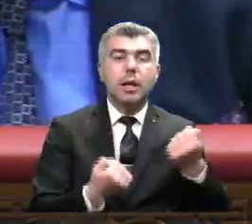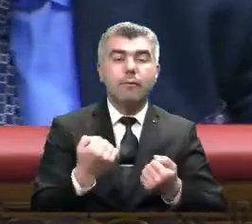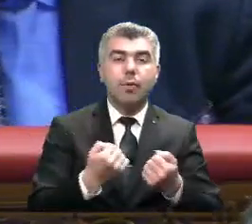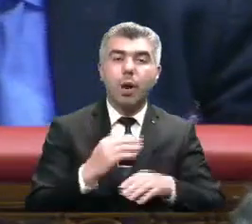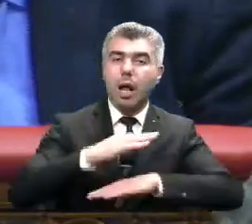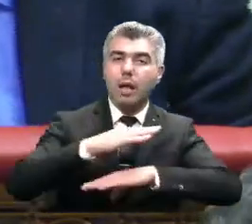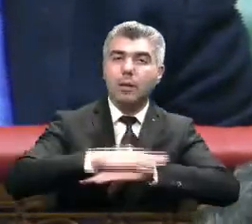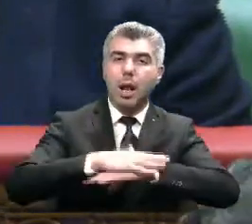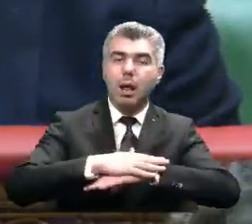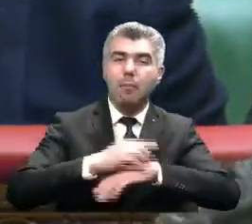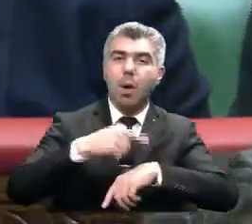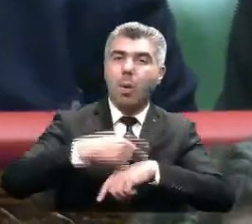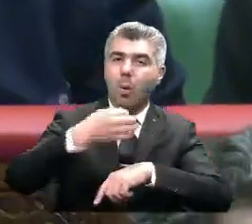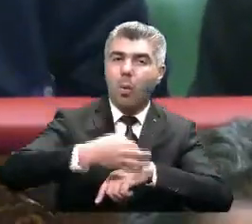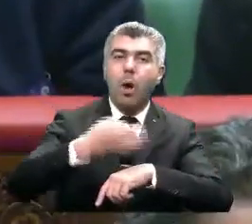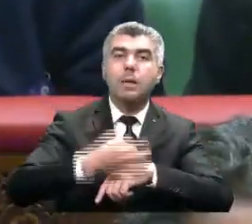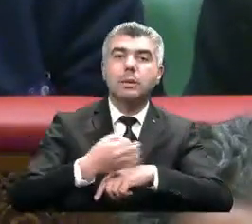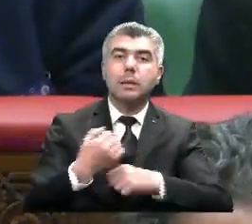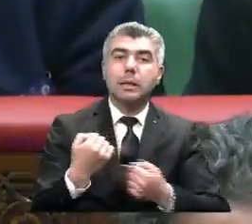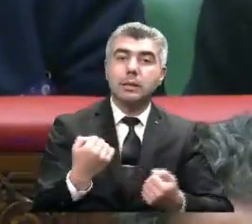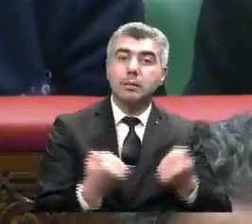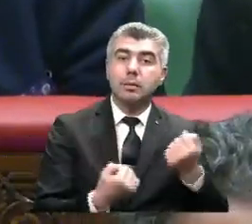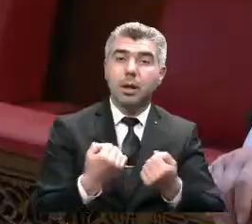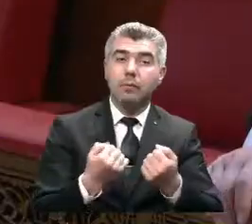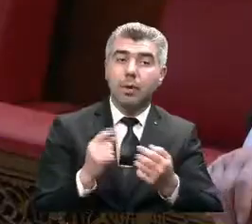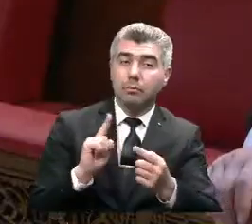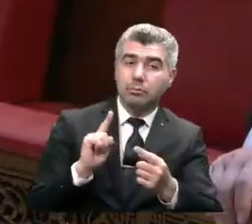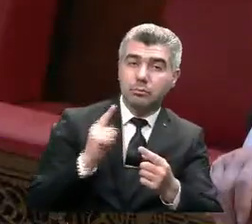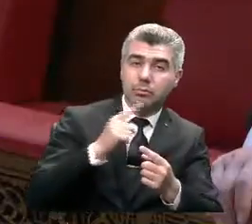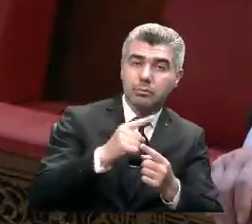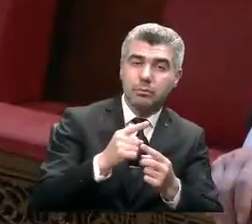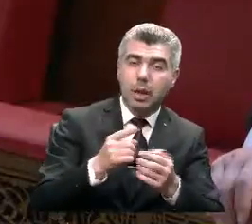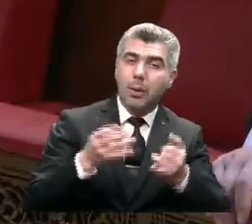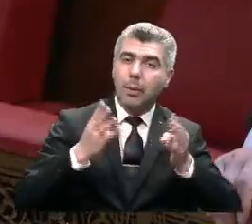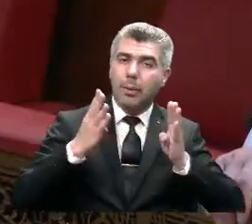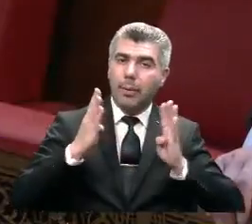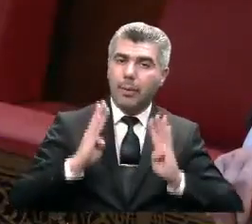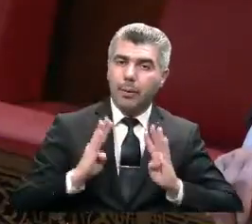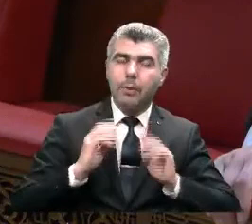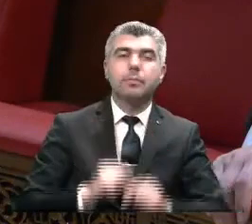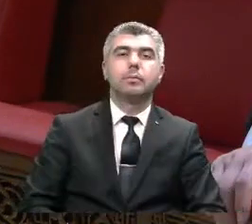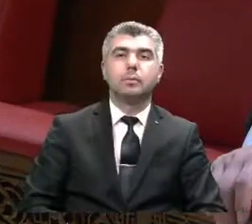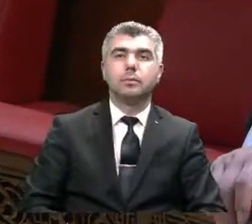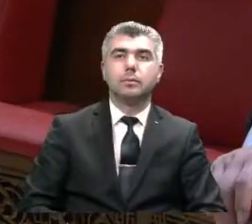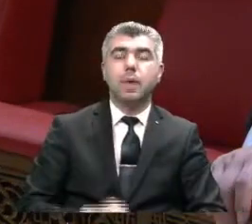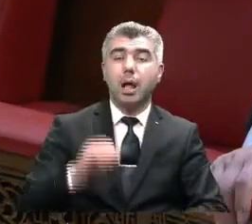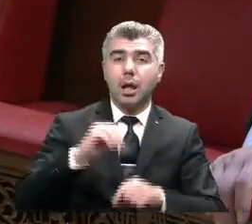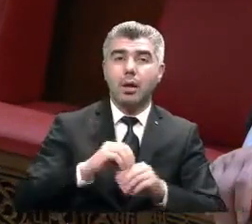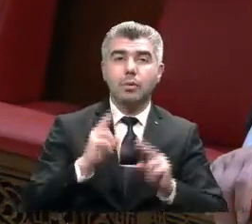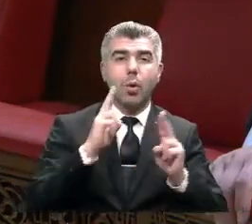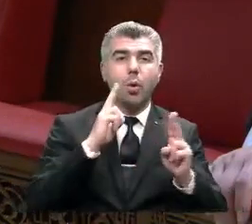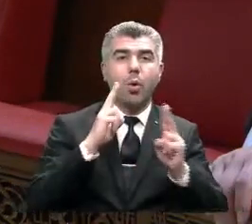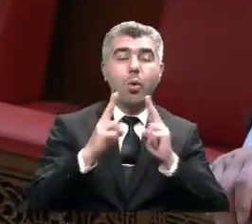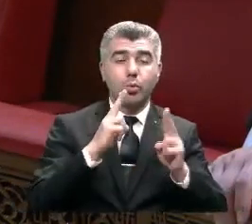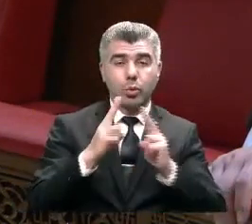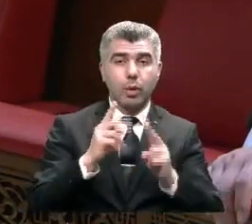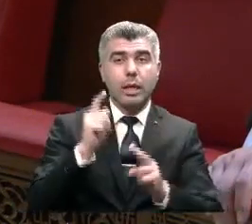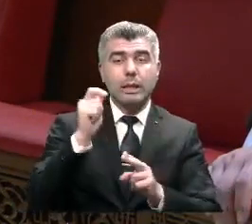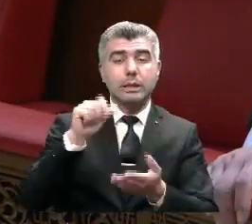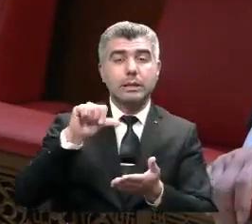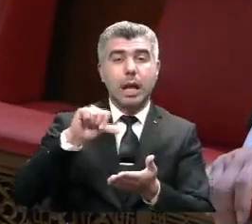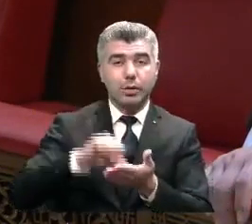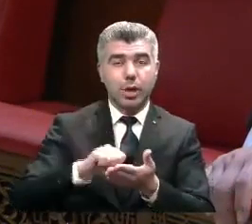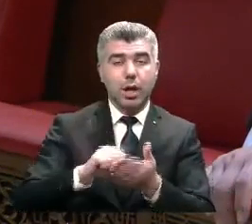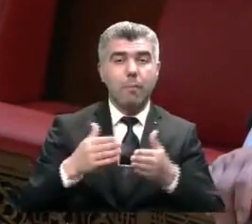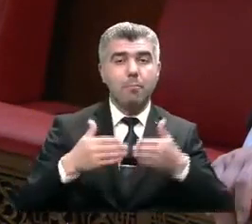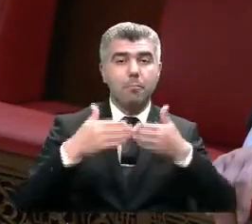احترام مدة السياقة ومدة الراحة. وفيما يخص استعمال الطريق السيار نحو طنجة المتوسطي اللي هو